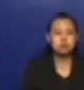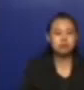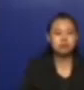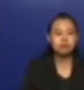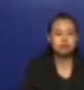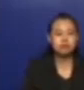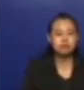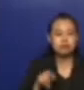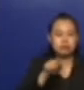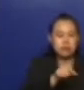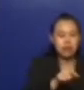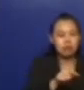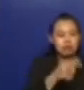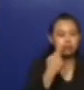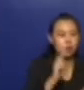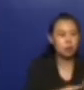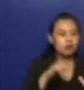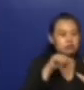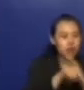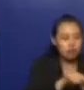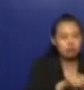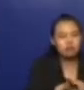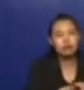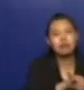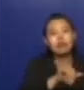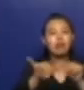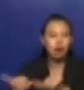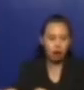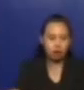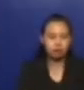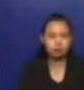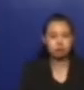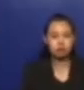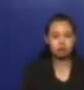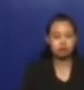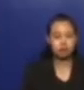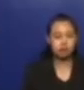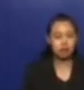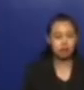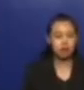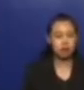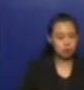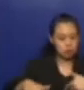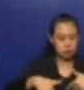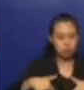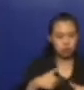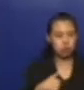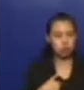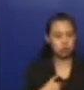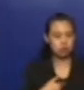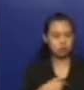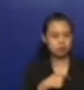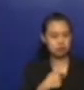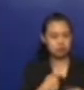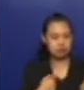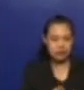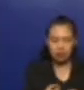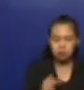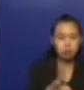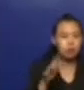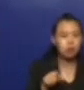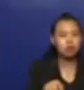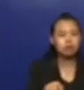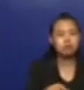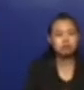ายไปอยู่ได้ปีเดียวครับคนก็เลยเริ่มเรียกร้องเพราะเขาไม่พอใจแต่